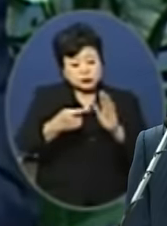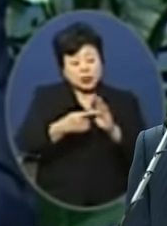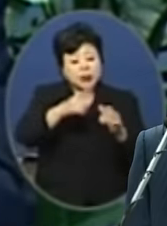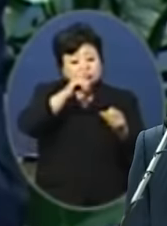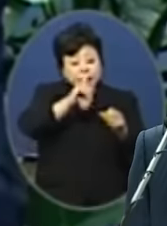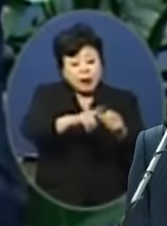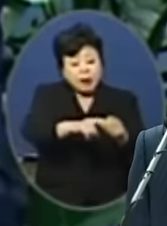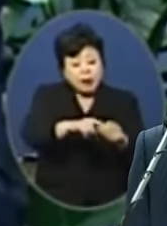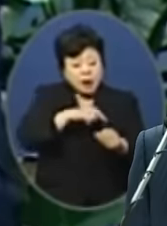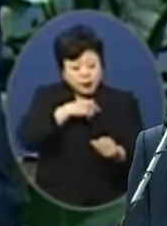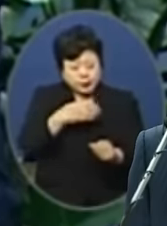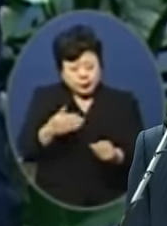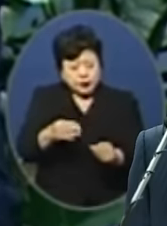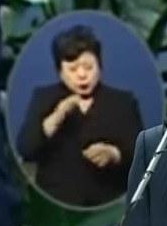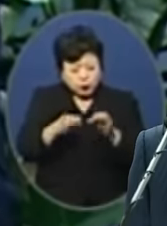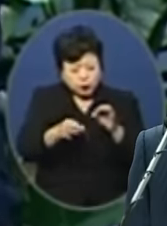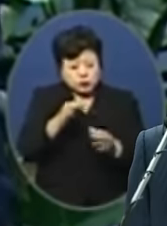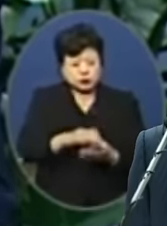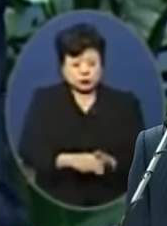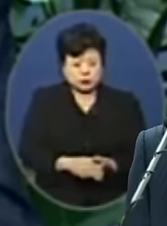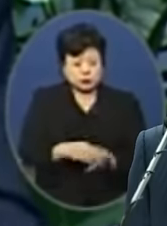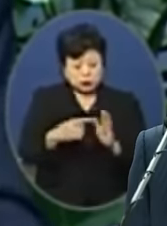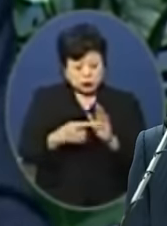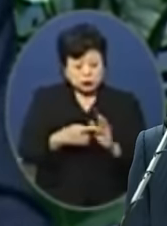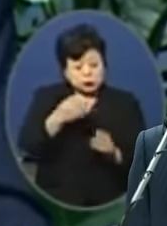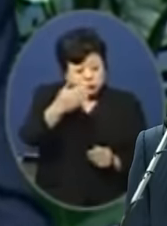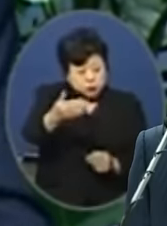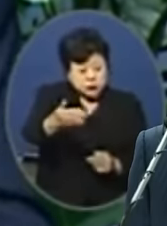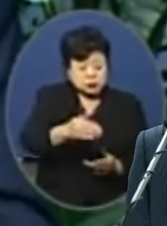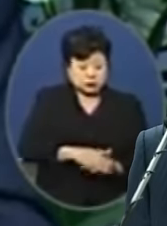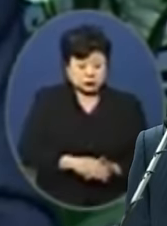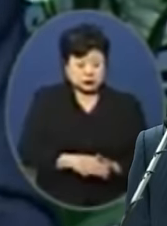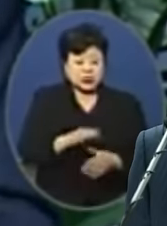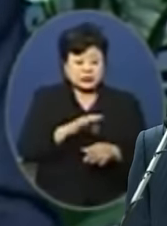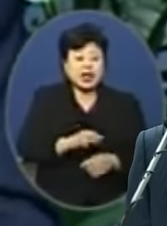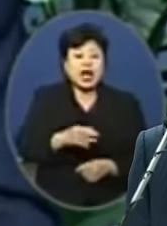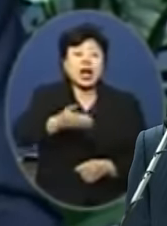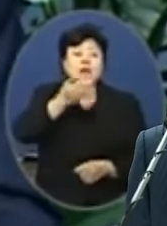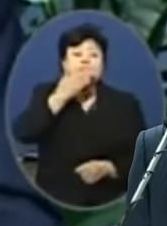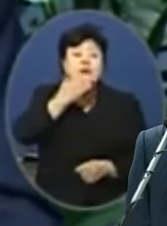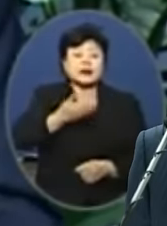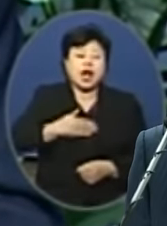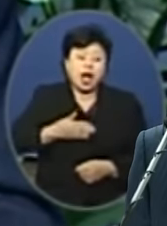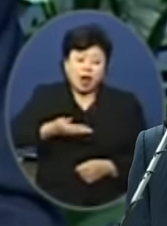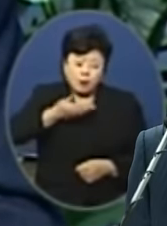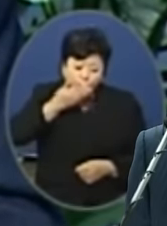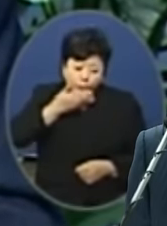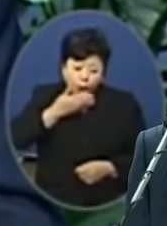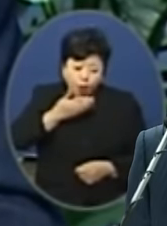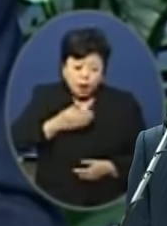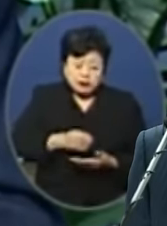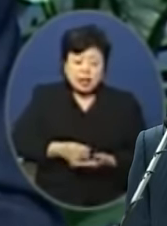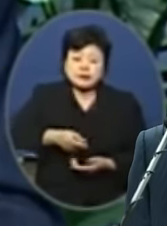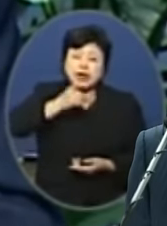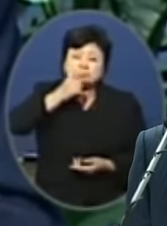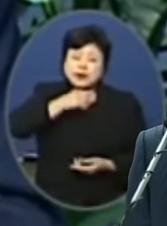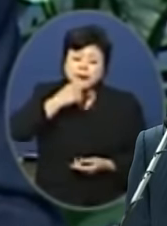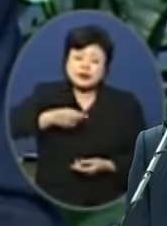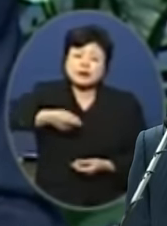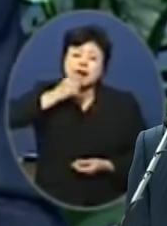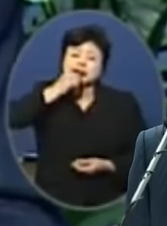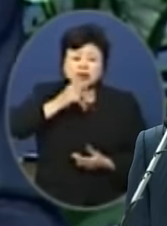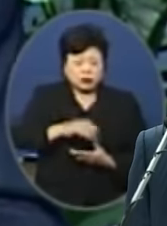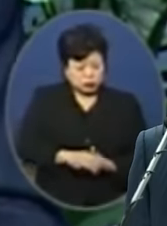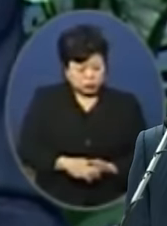떡으로 흘리신 피를 포도주로 상징적으로 주면서 이 살을 먹으면 나를 먹는 것이고 이 잔을 마시면 나의